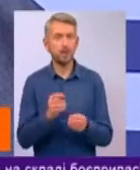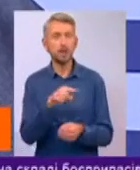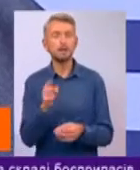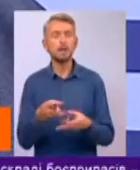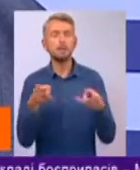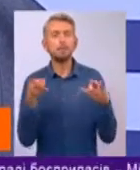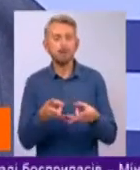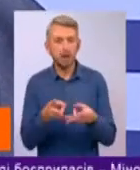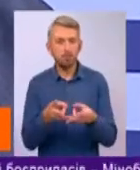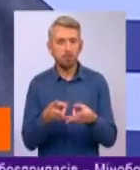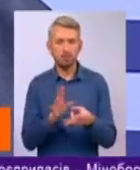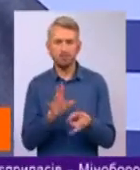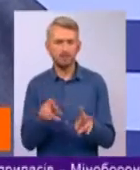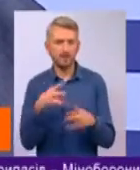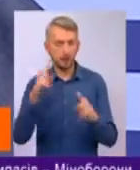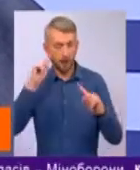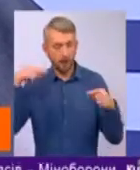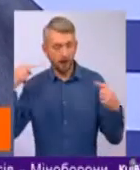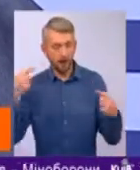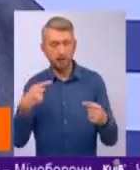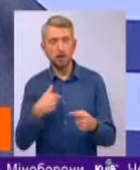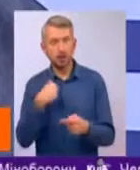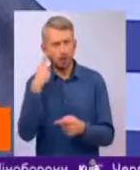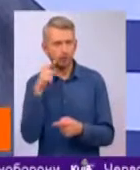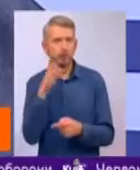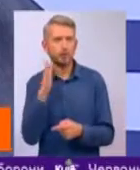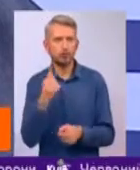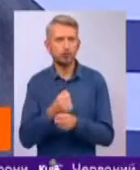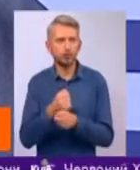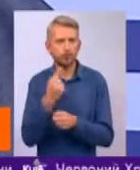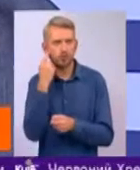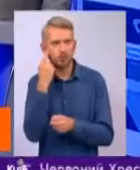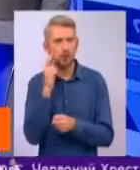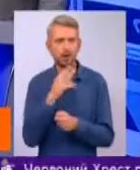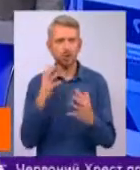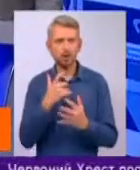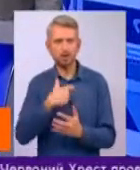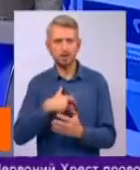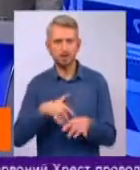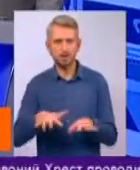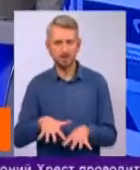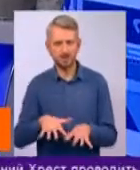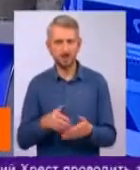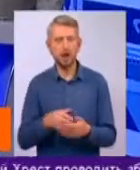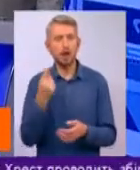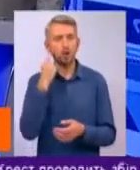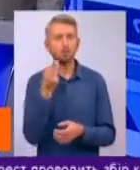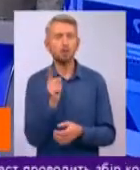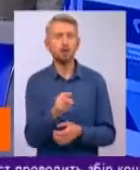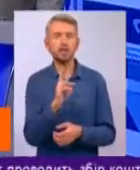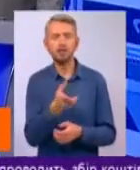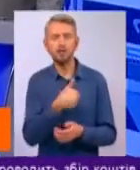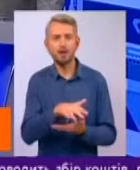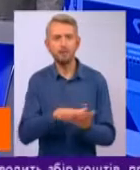треба не падати в паніку, а я думаю, що, на жаль, вони це і будуть робити, як зберегти себе на місцях, а думати все ж таки про те, як нам